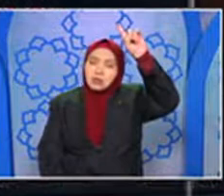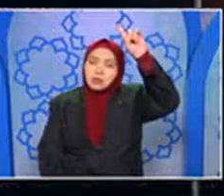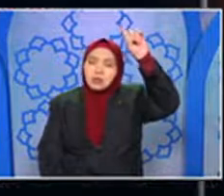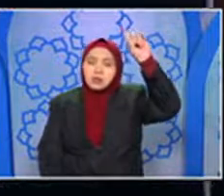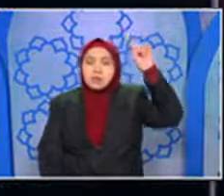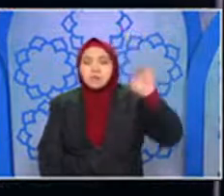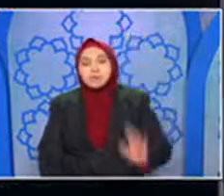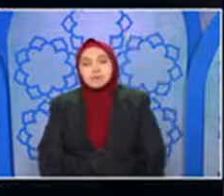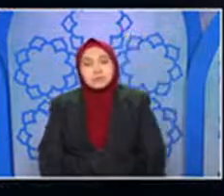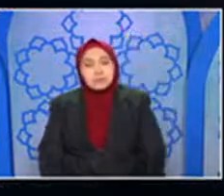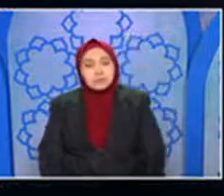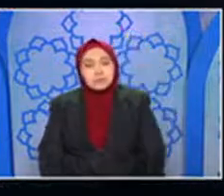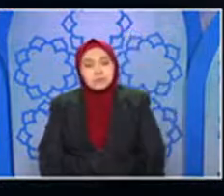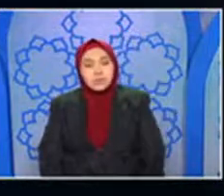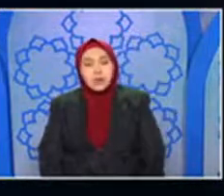Bismillahirrahmanirrahim.